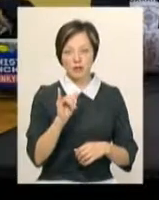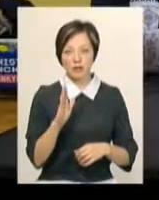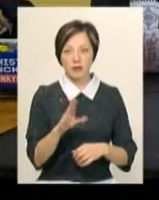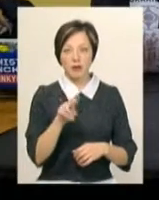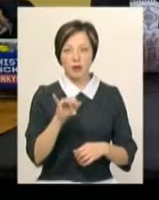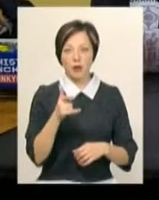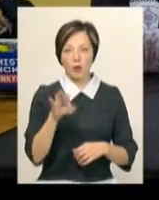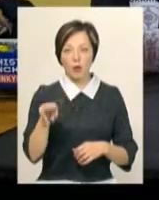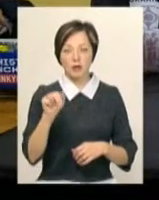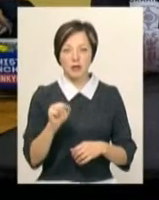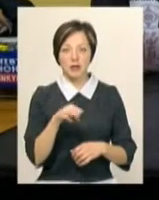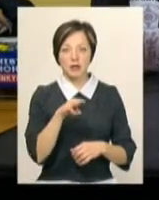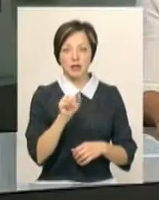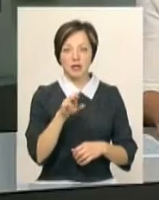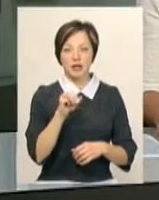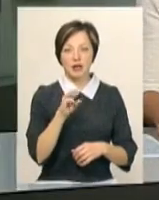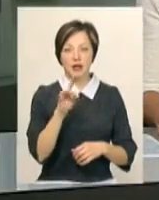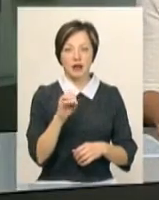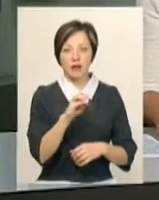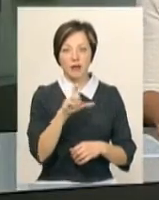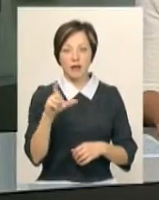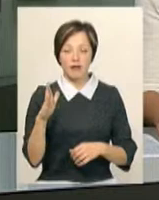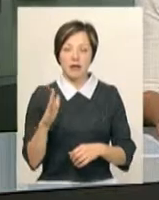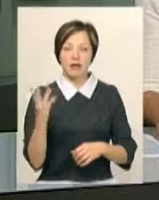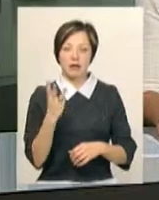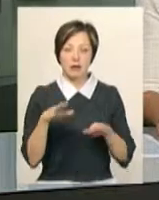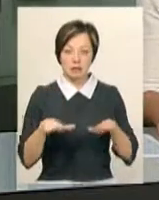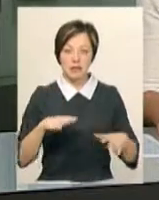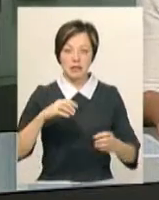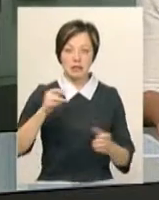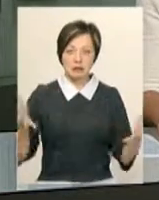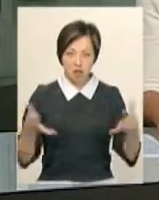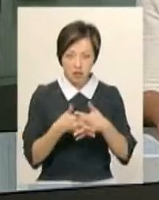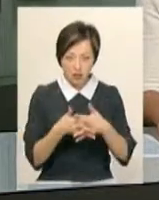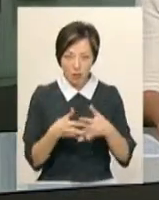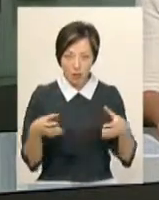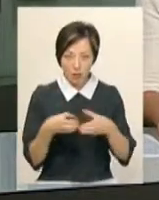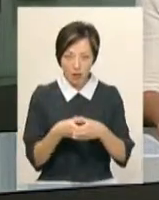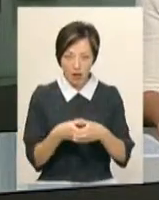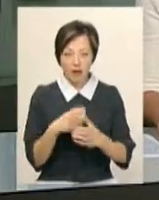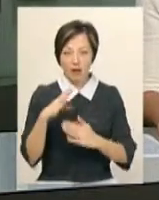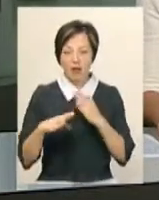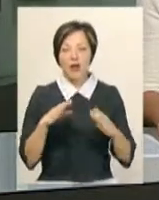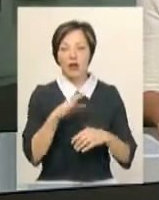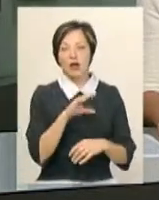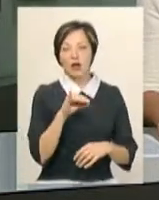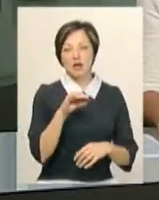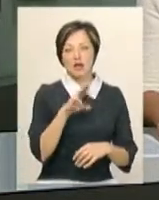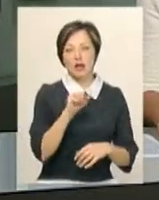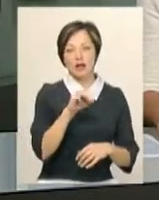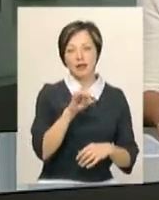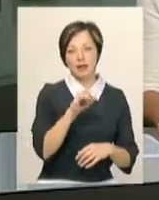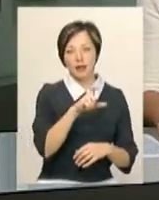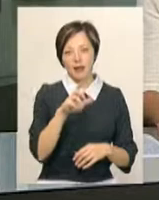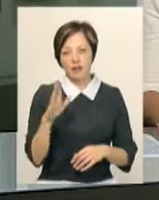Сергій Пригода та Юрій Татареєв здобули бронзу, а в змішаному синхронокомандному ката Юрій Татареєв, Альона